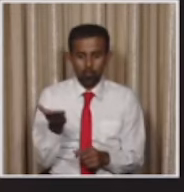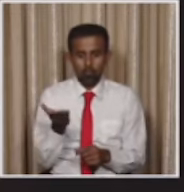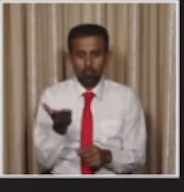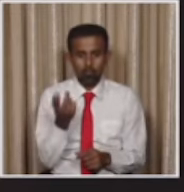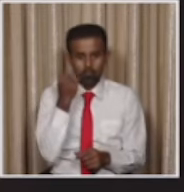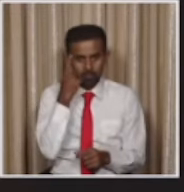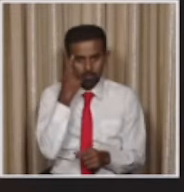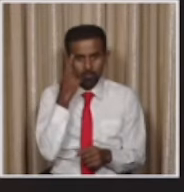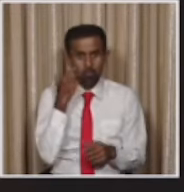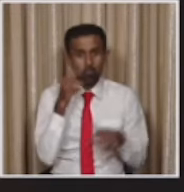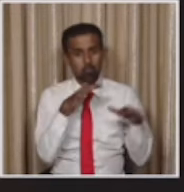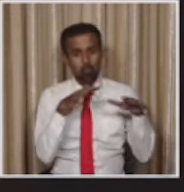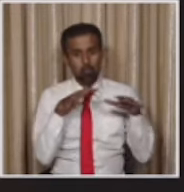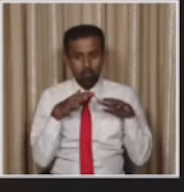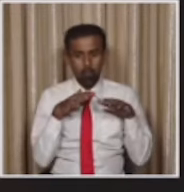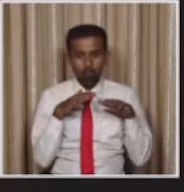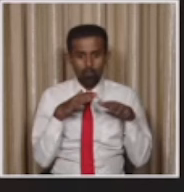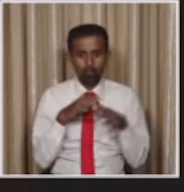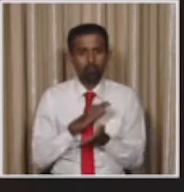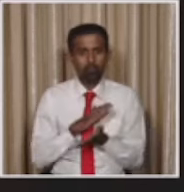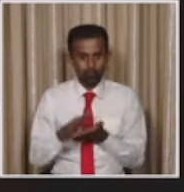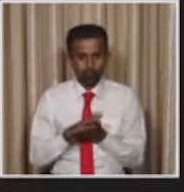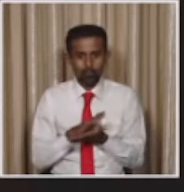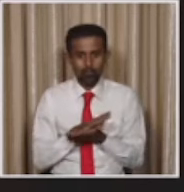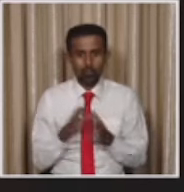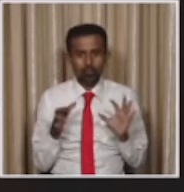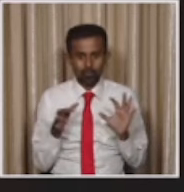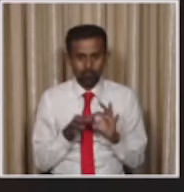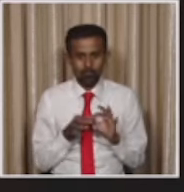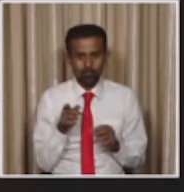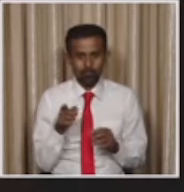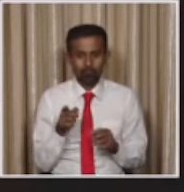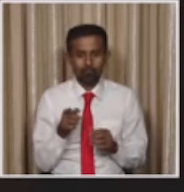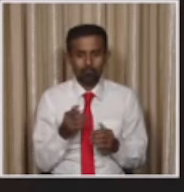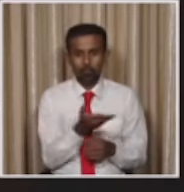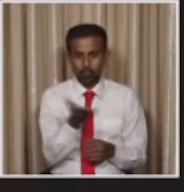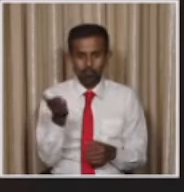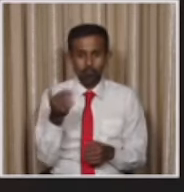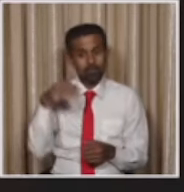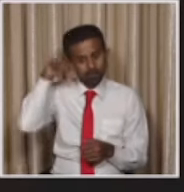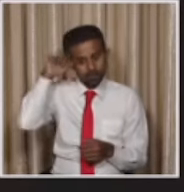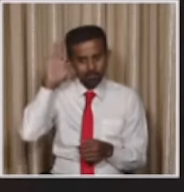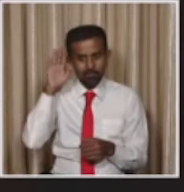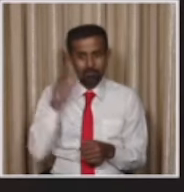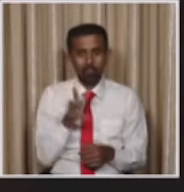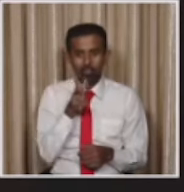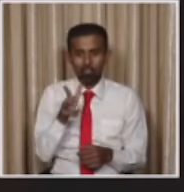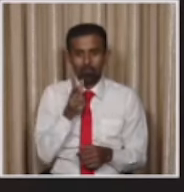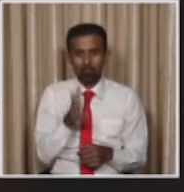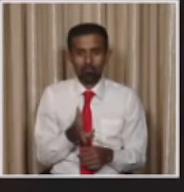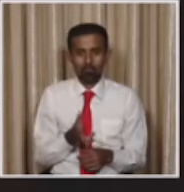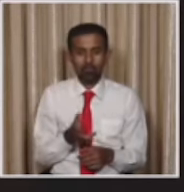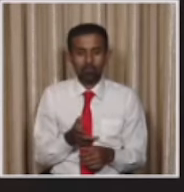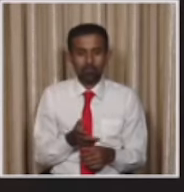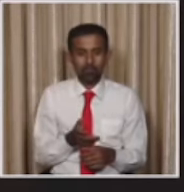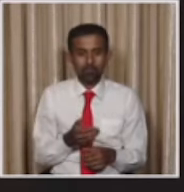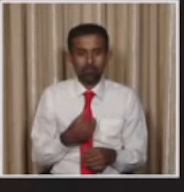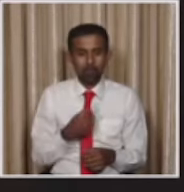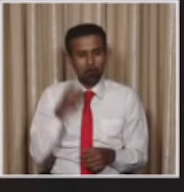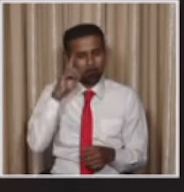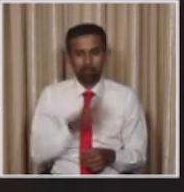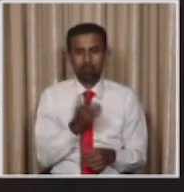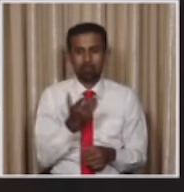දන්නවා ලොකු සෙනගක් එක්ක එතුමාට ආශිර්වාද කරන්න සම්බන්ධ වෙනවා කියලා. තමුන්නාසෙ ඒ කාලේ නම් ලොකුවට බැන බැන හිටියා. මට පේන්න බෑ කිව්වා. නමුත්